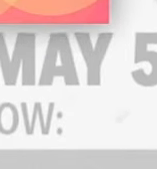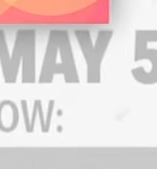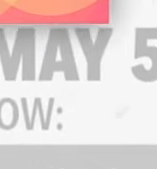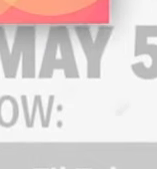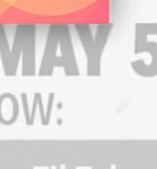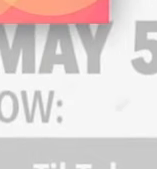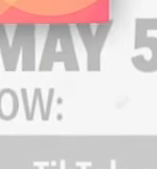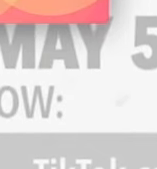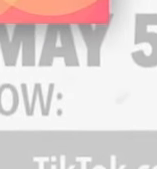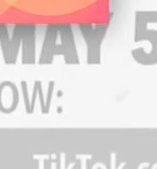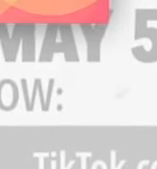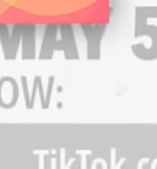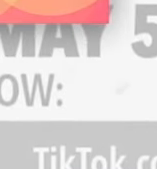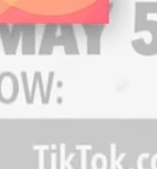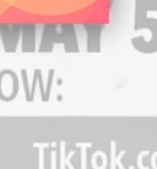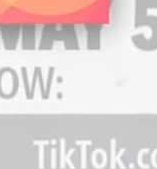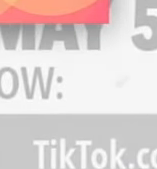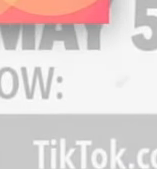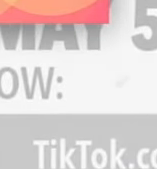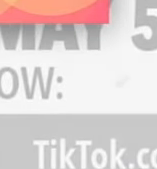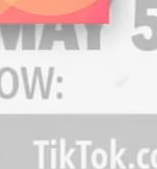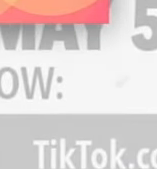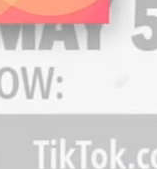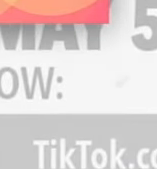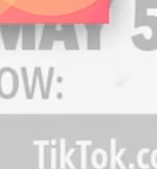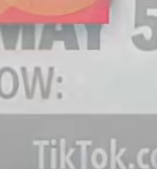na at good luck, mga kapuso!